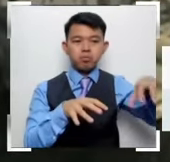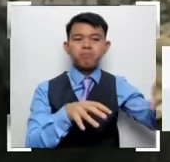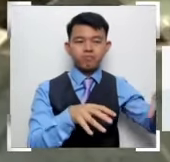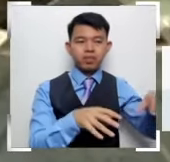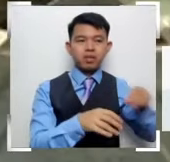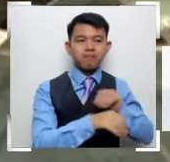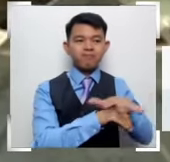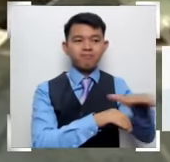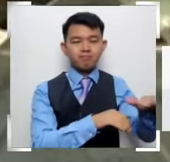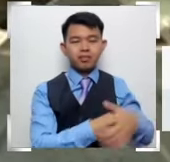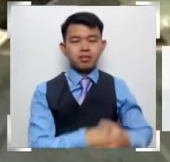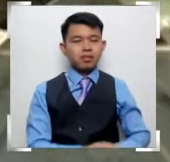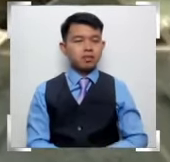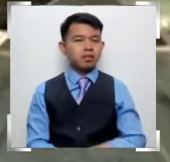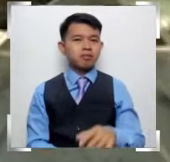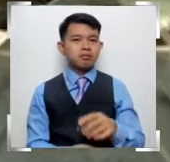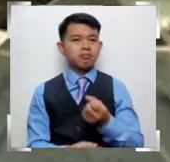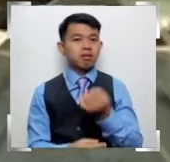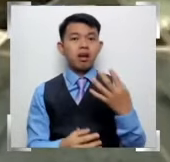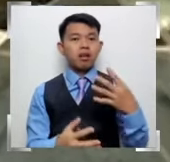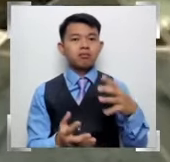piso ang halaga ng pinsala.